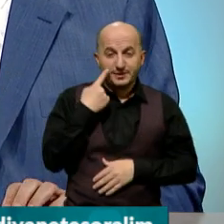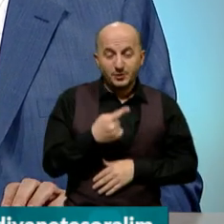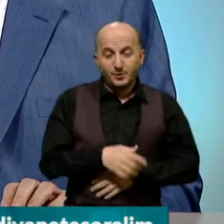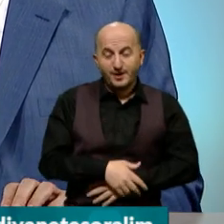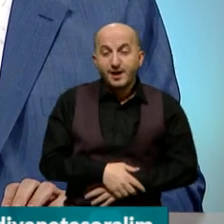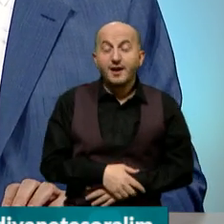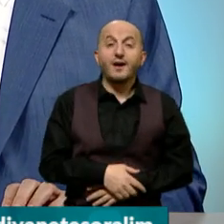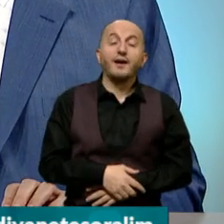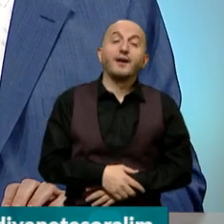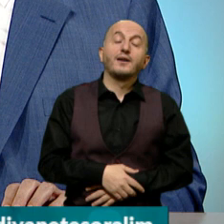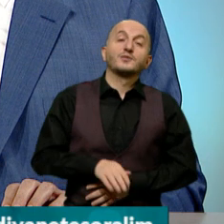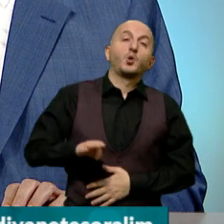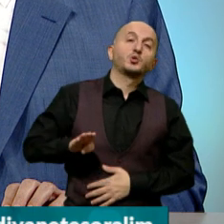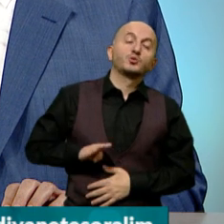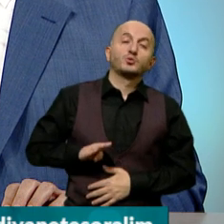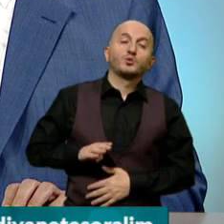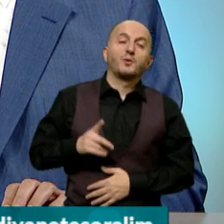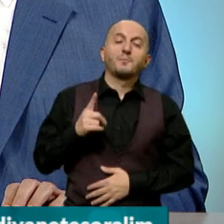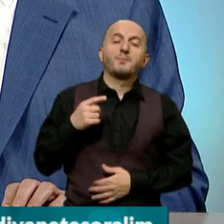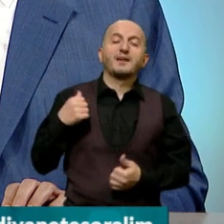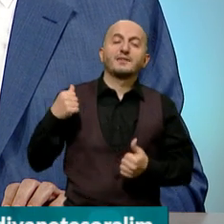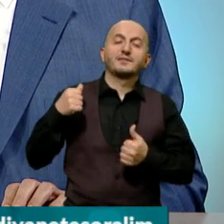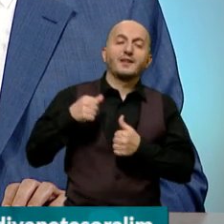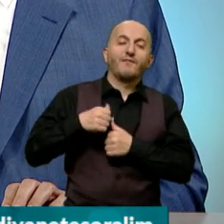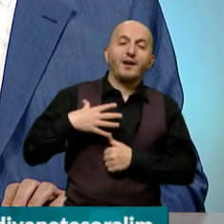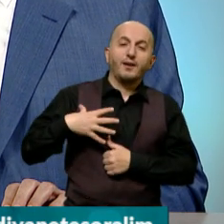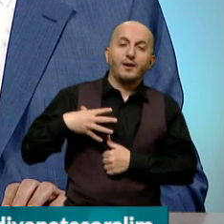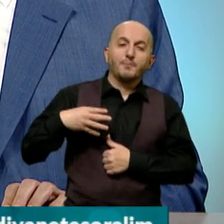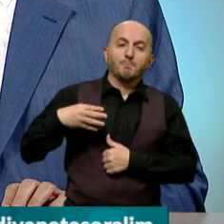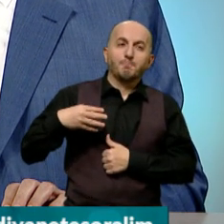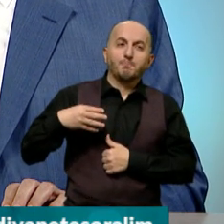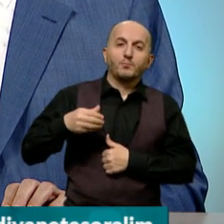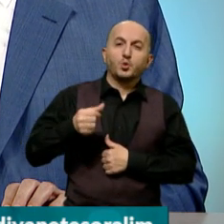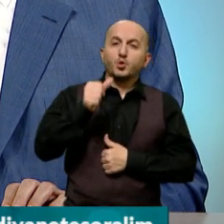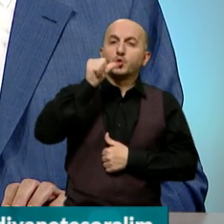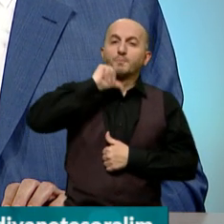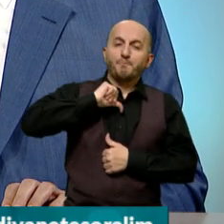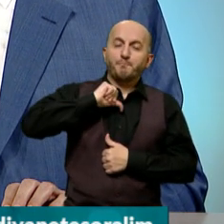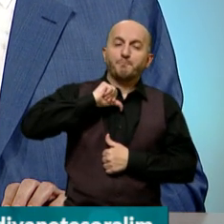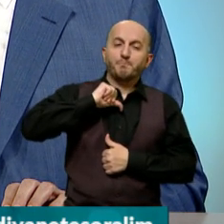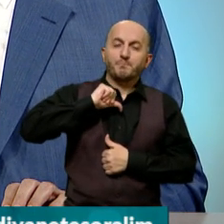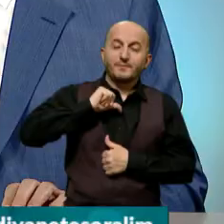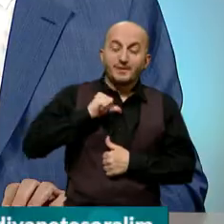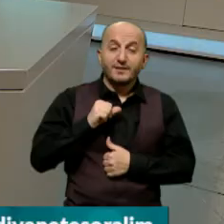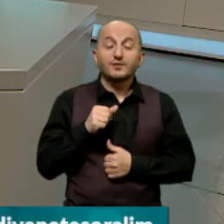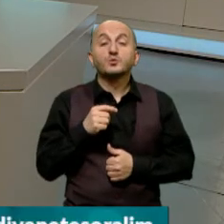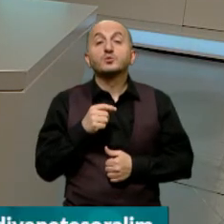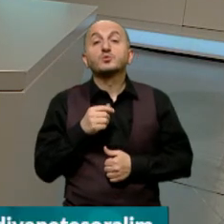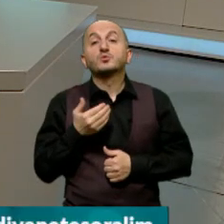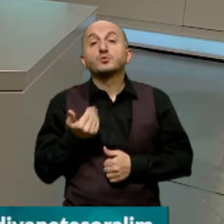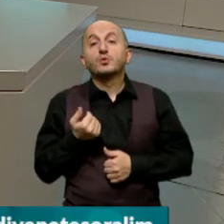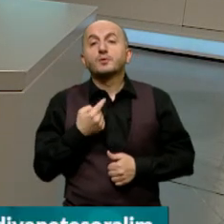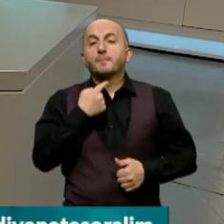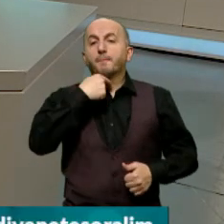Bey, çocuk bir defa emse, emdiği hanımın sütü